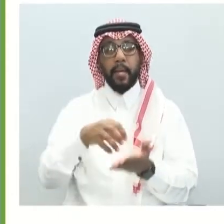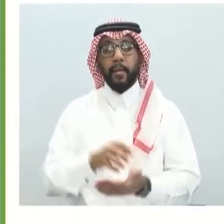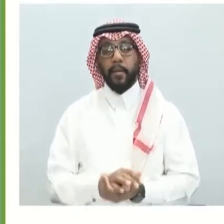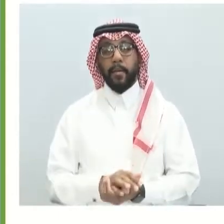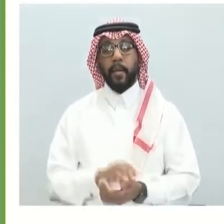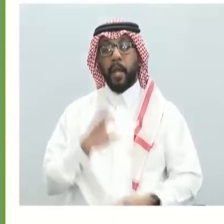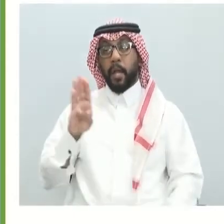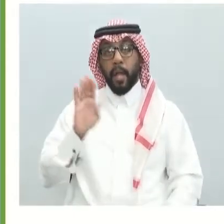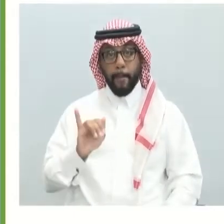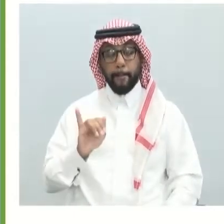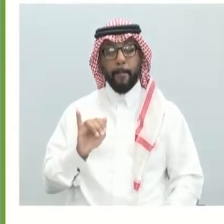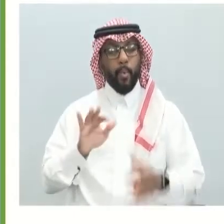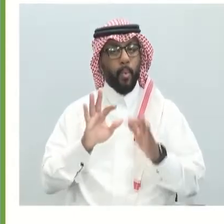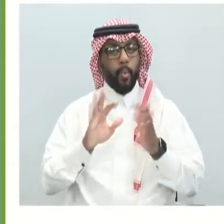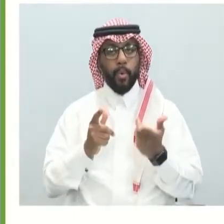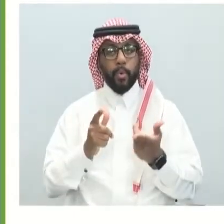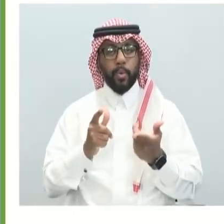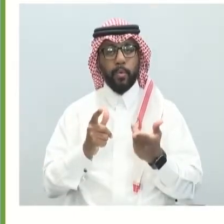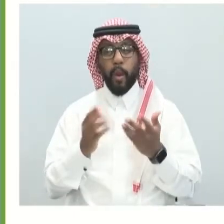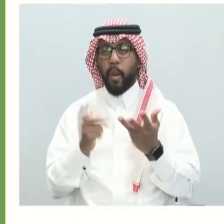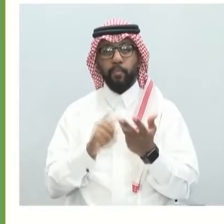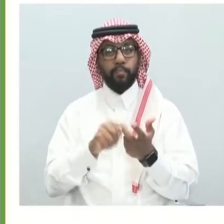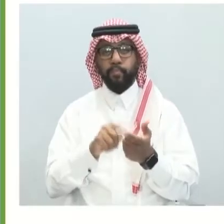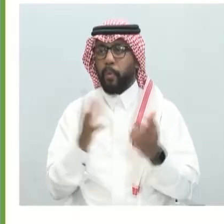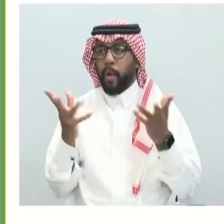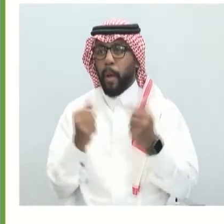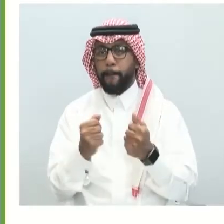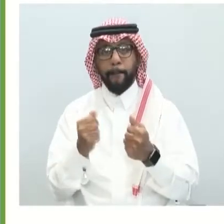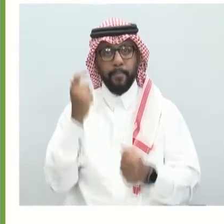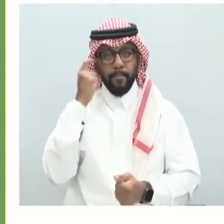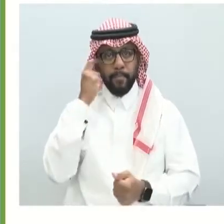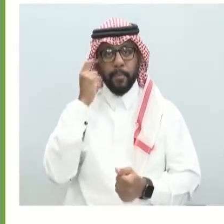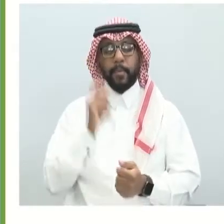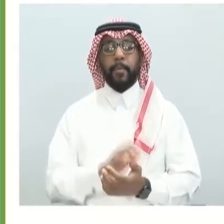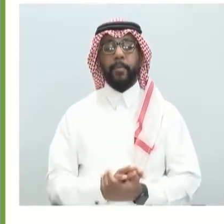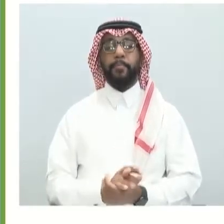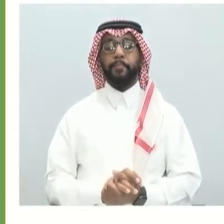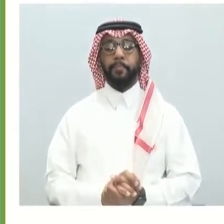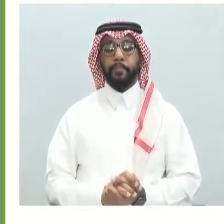كم ويسال بها عن العدد او الكميه